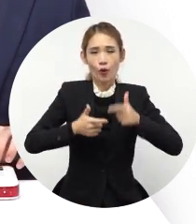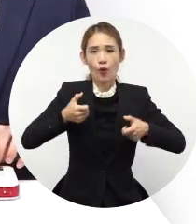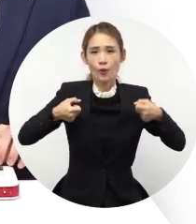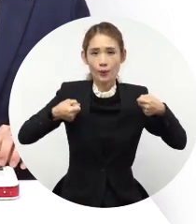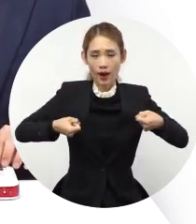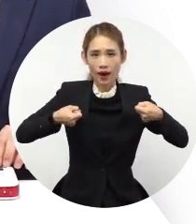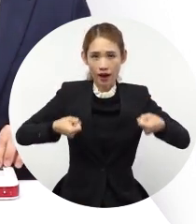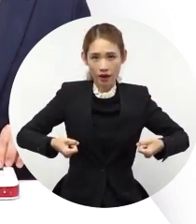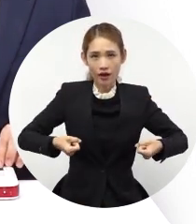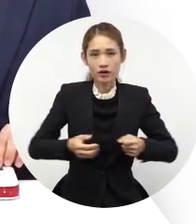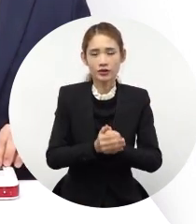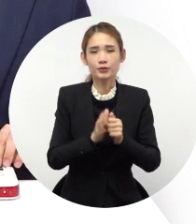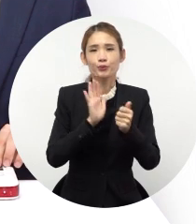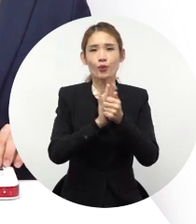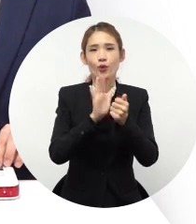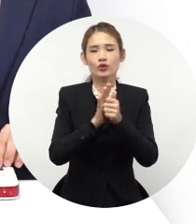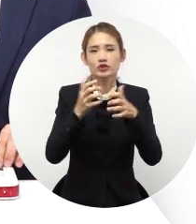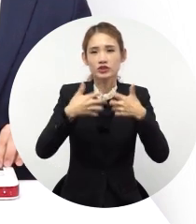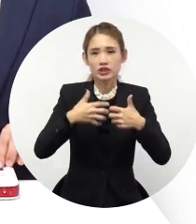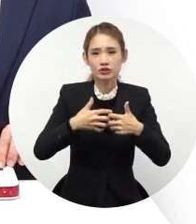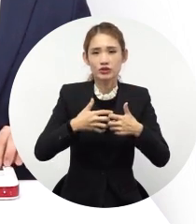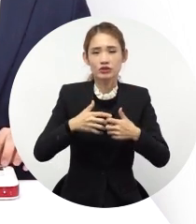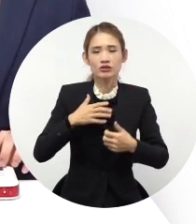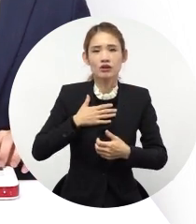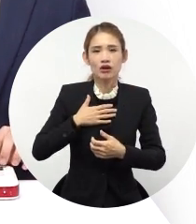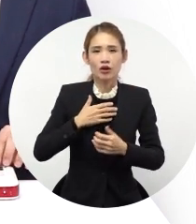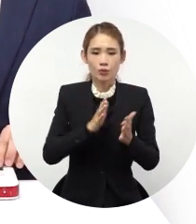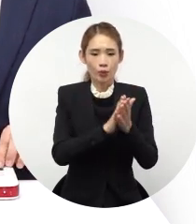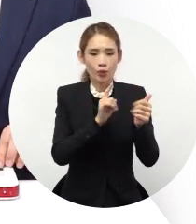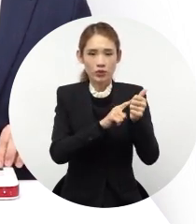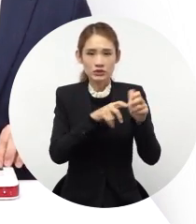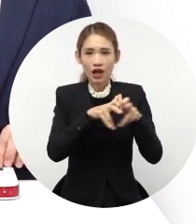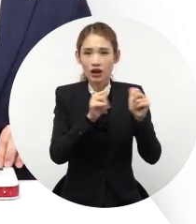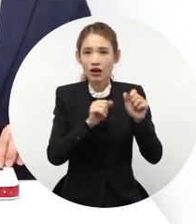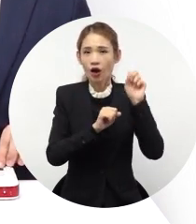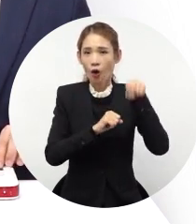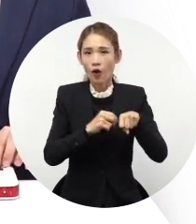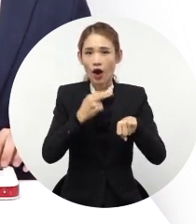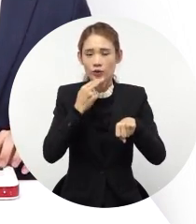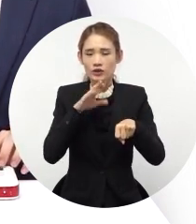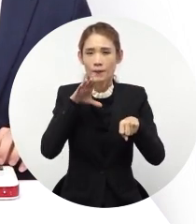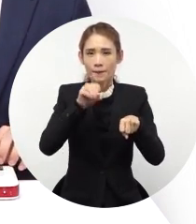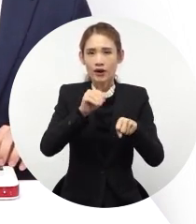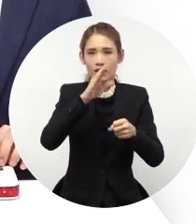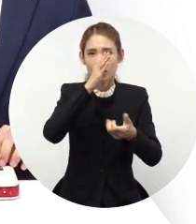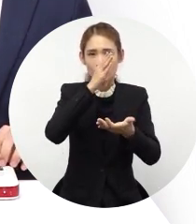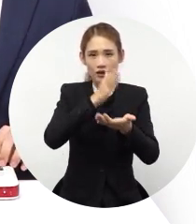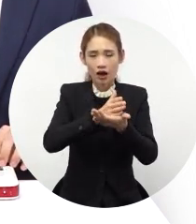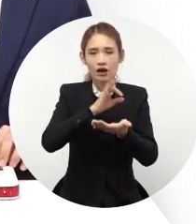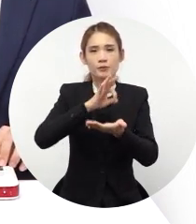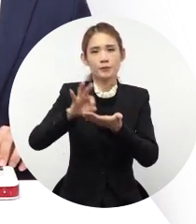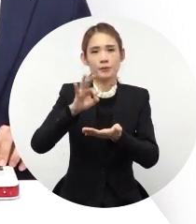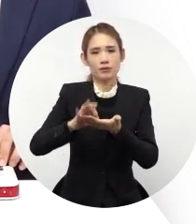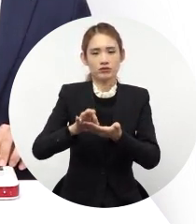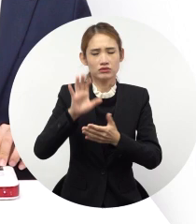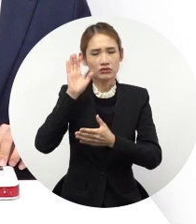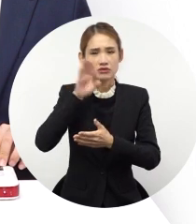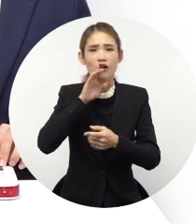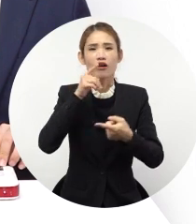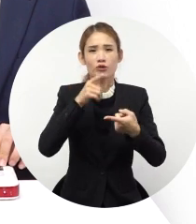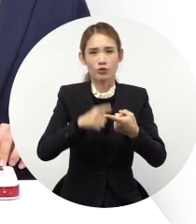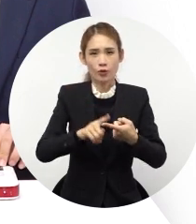어떤 보조기구를 본인의 허락 없이 만지거나 잡는 걸 삼가야 합니다.